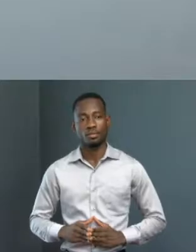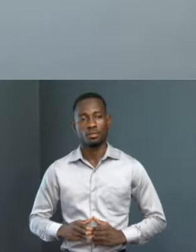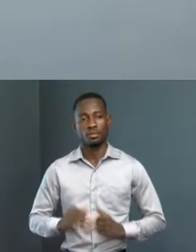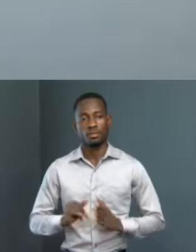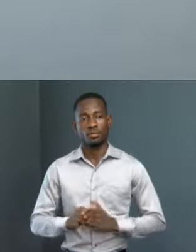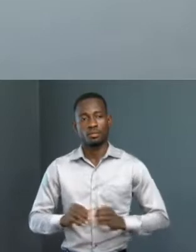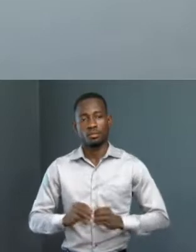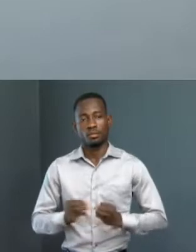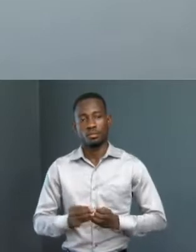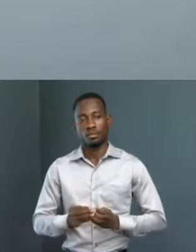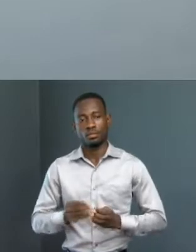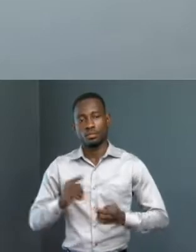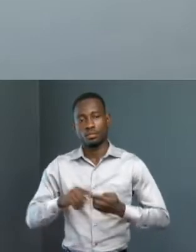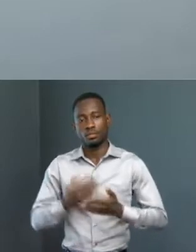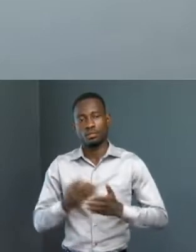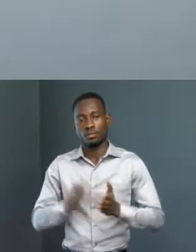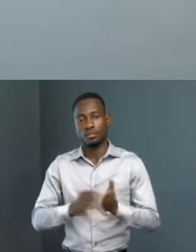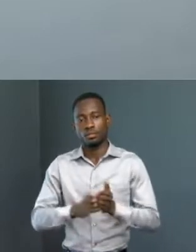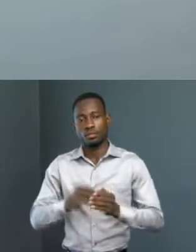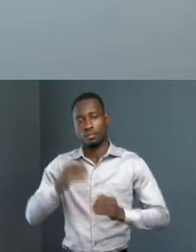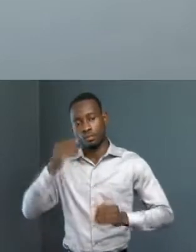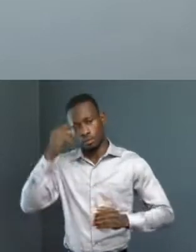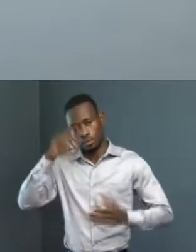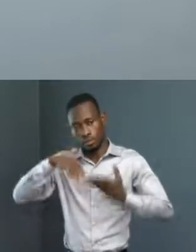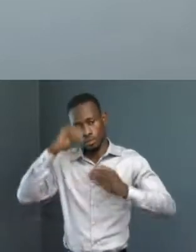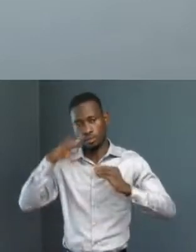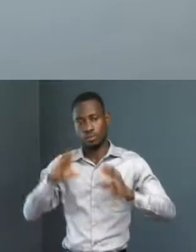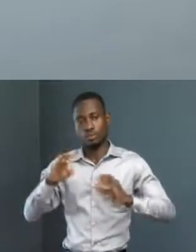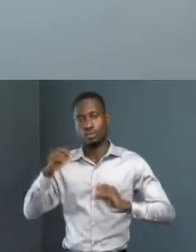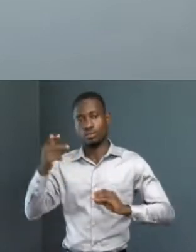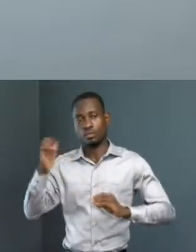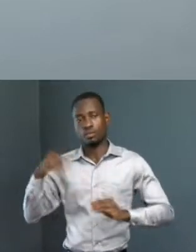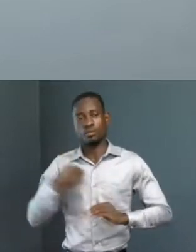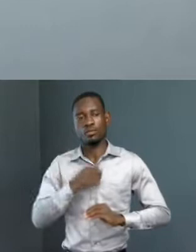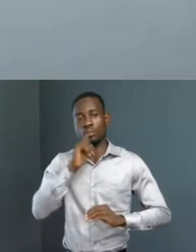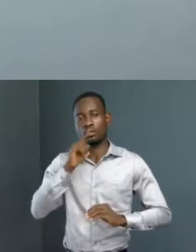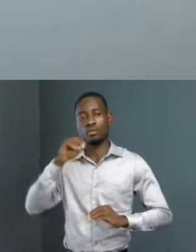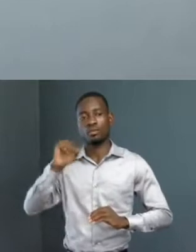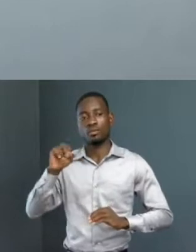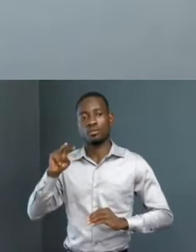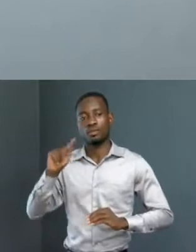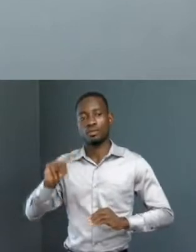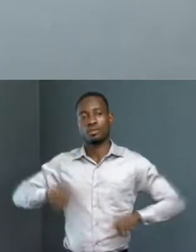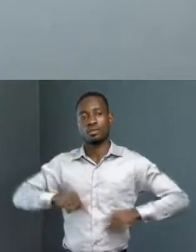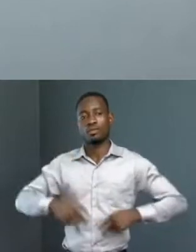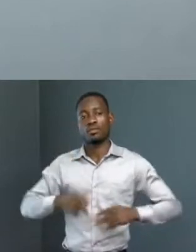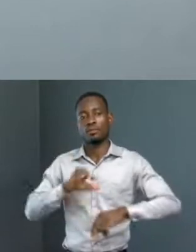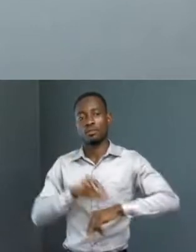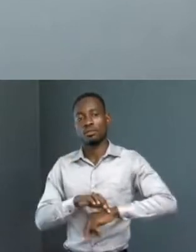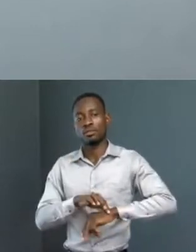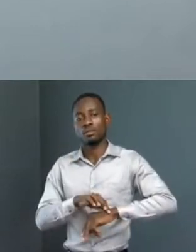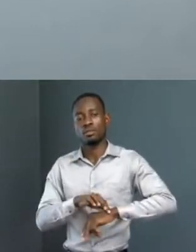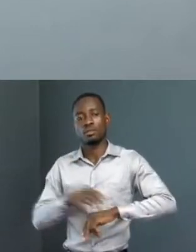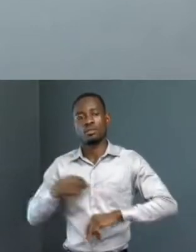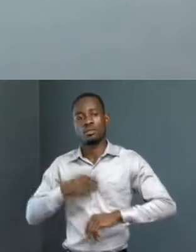Ce module de Bonne École est dédié aux élèves des classes de 3e et nous sommes en SVT, Sciences de la vie et de la terre.